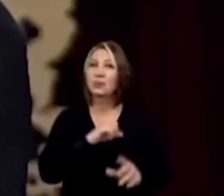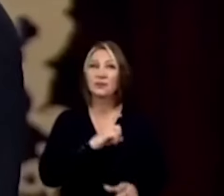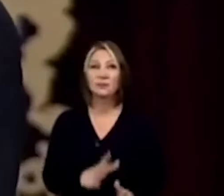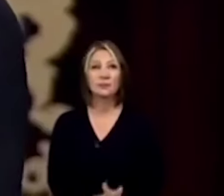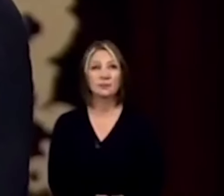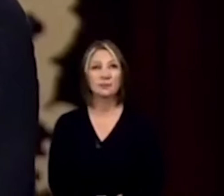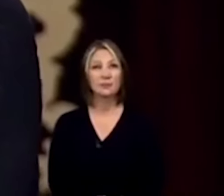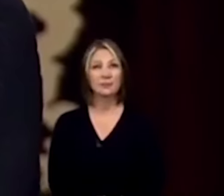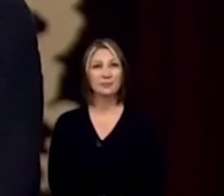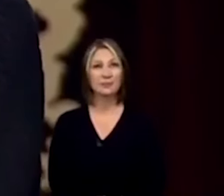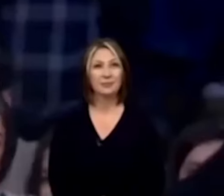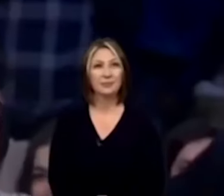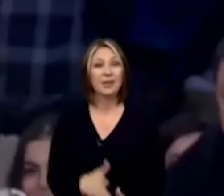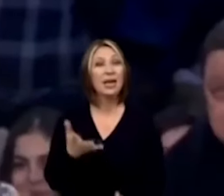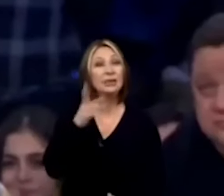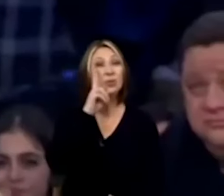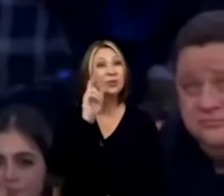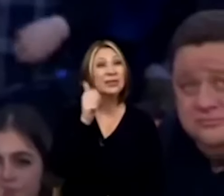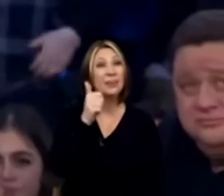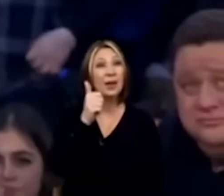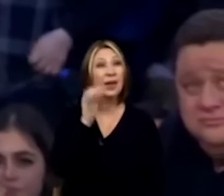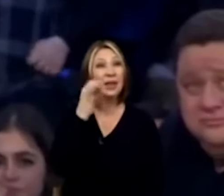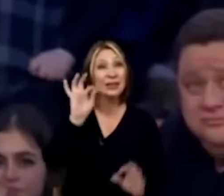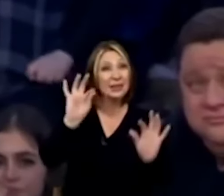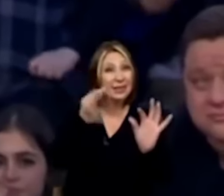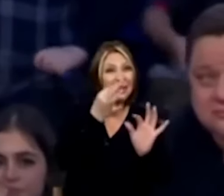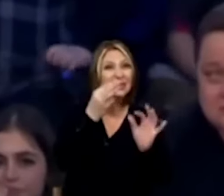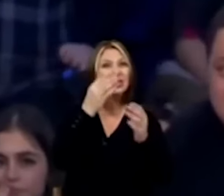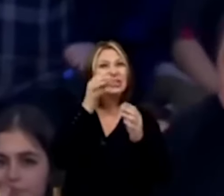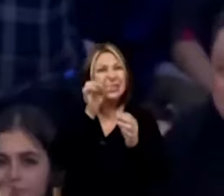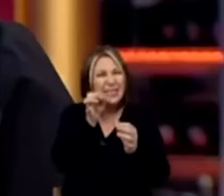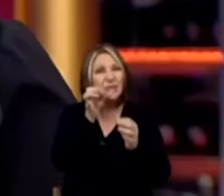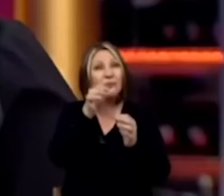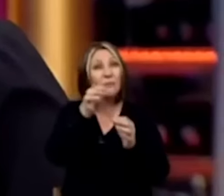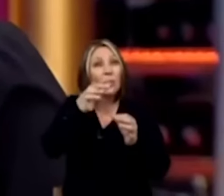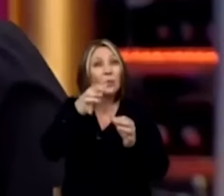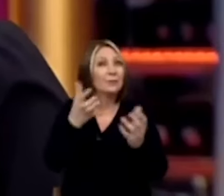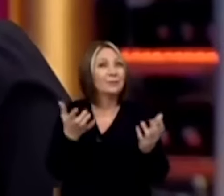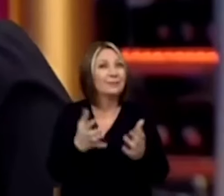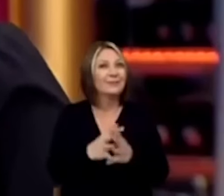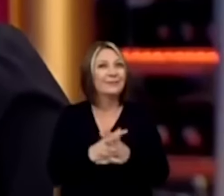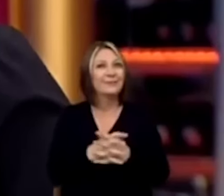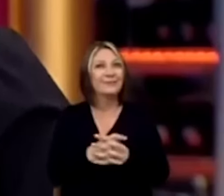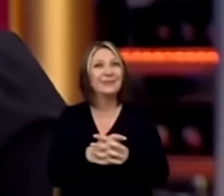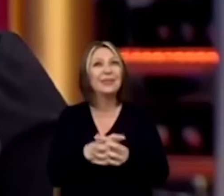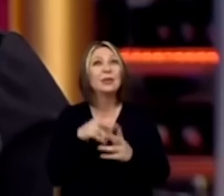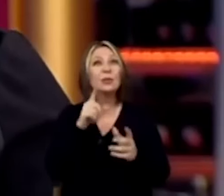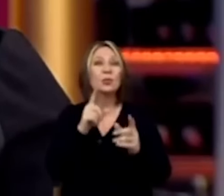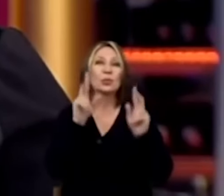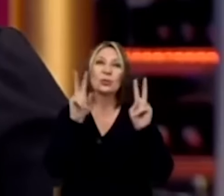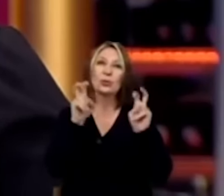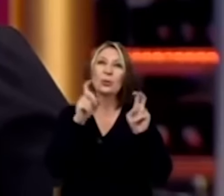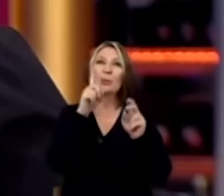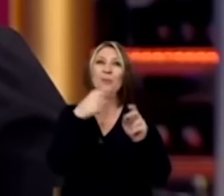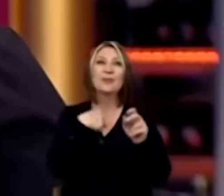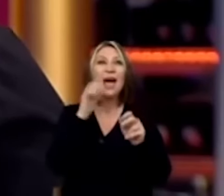En son ne zaman kime altın taktınız tam çeyrek yarım? Şimdi bu konu şöyle.